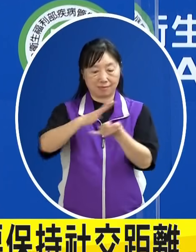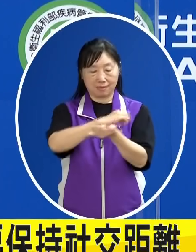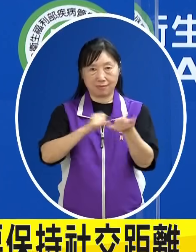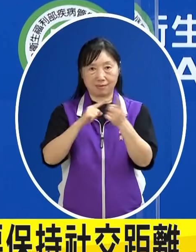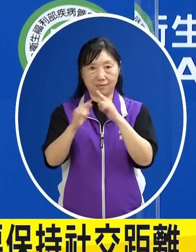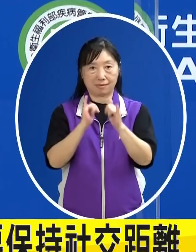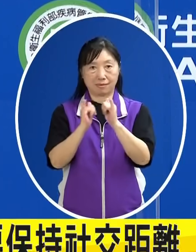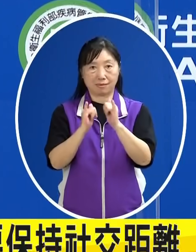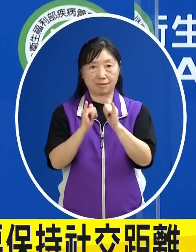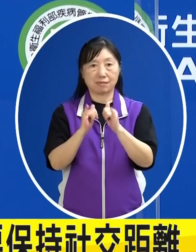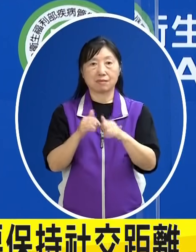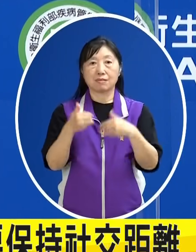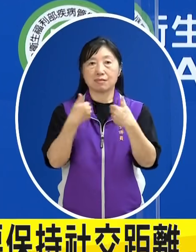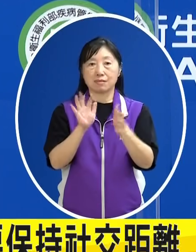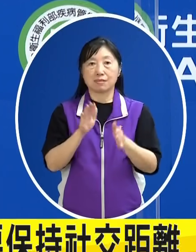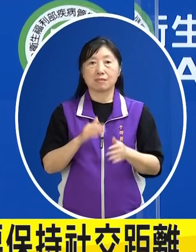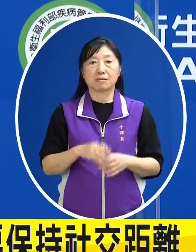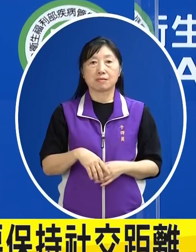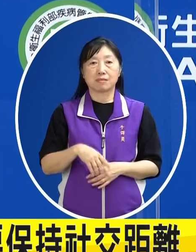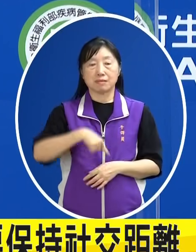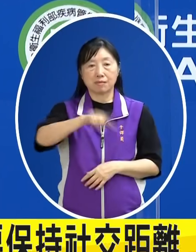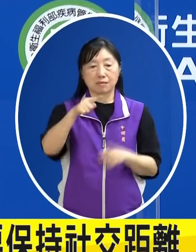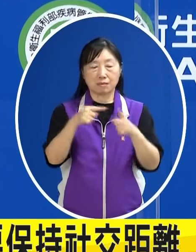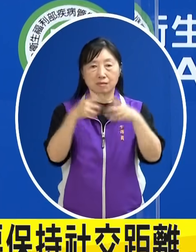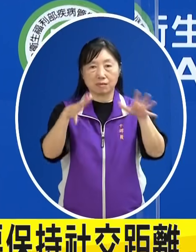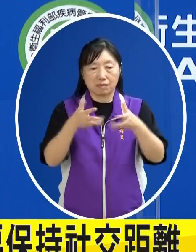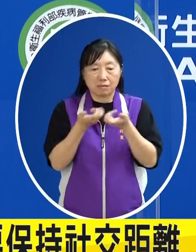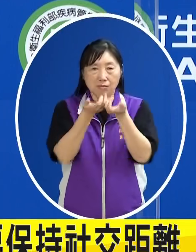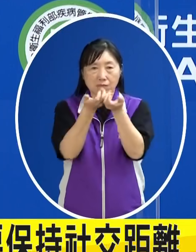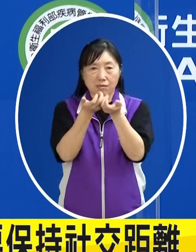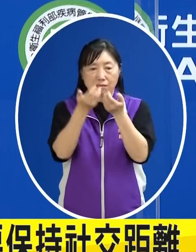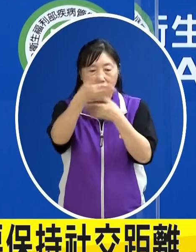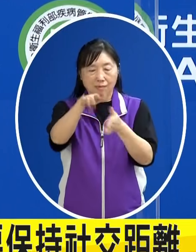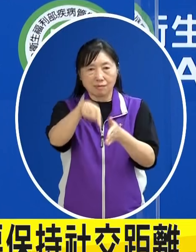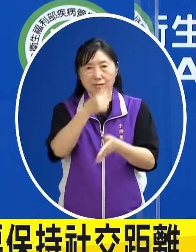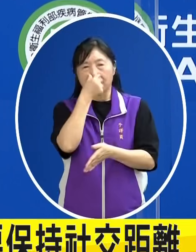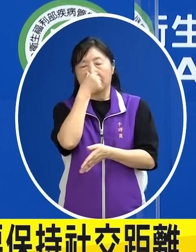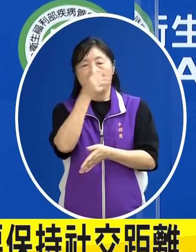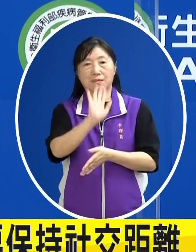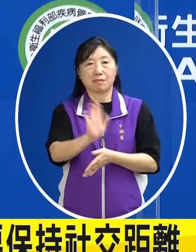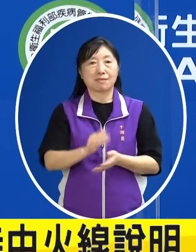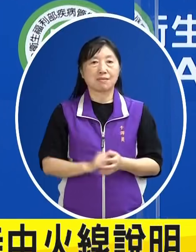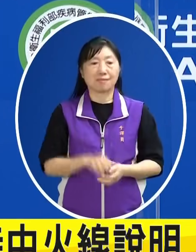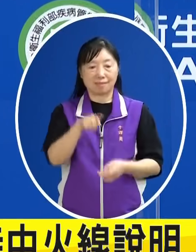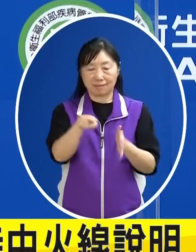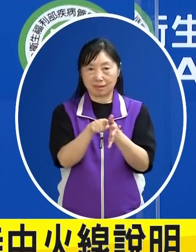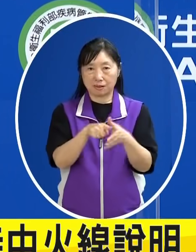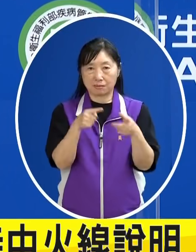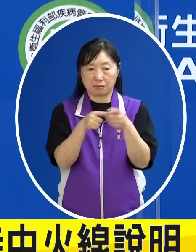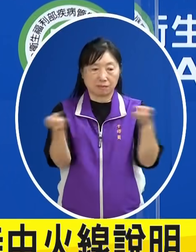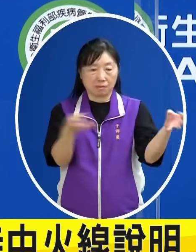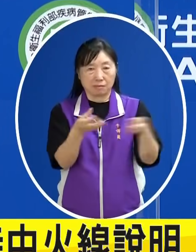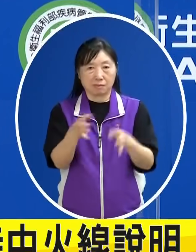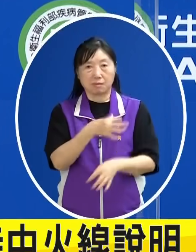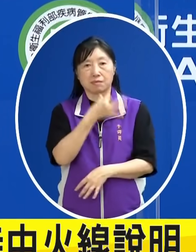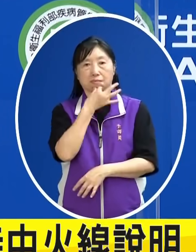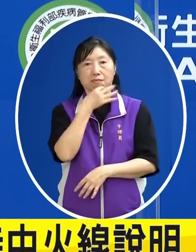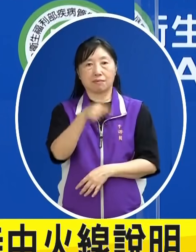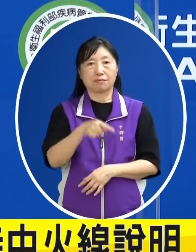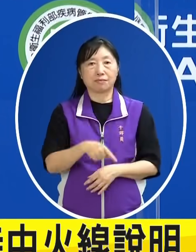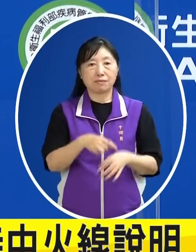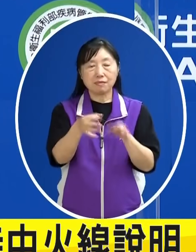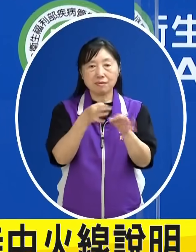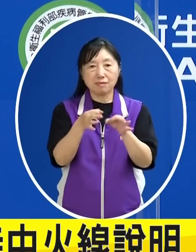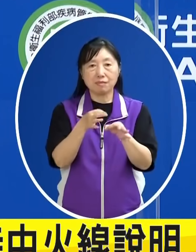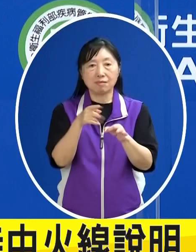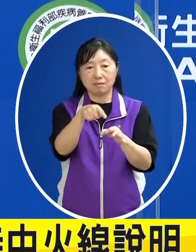众，好，避免涉足人潮聚集密闭空间及易造成群聚感染的营业场所，以降